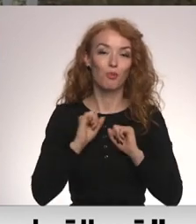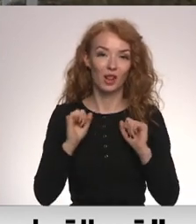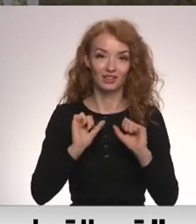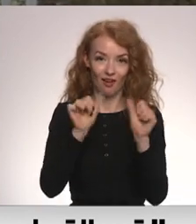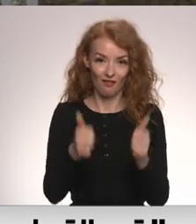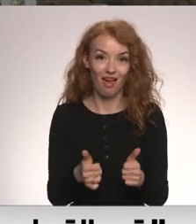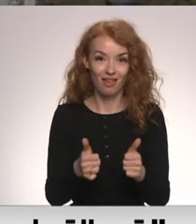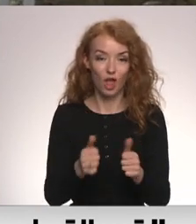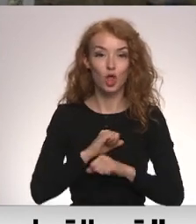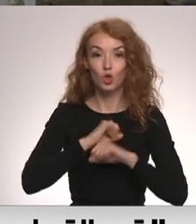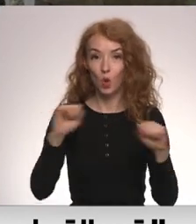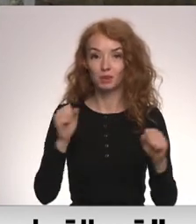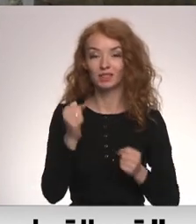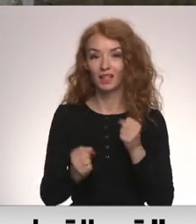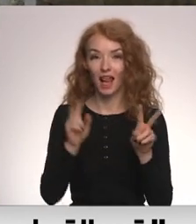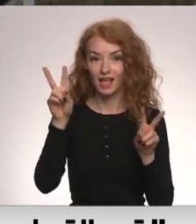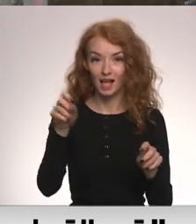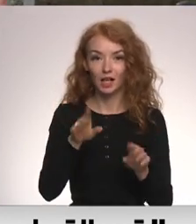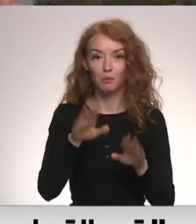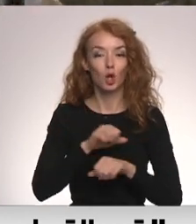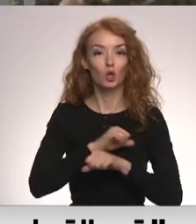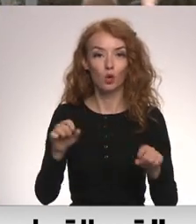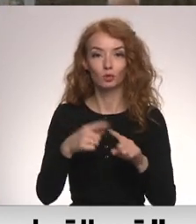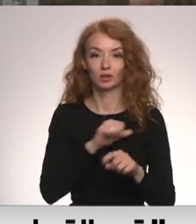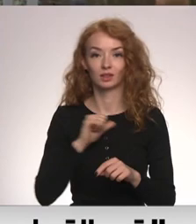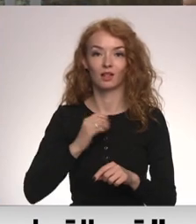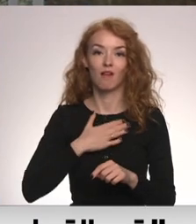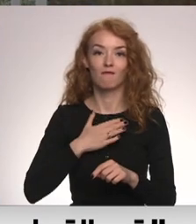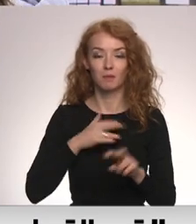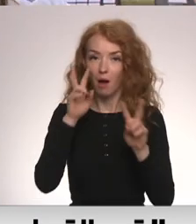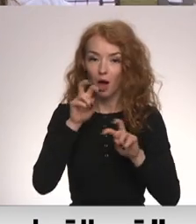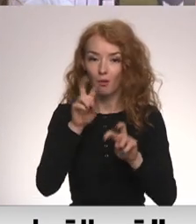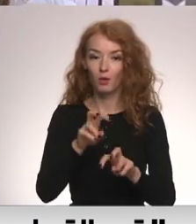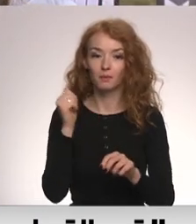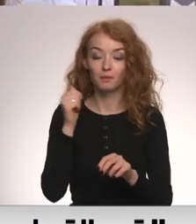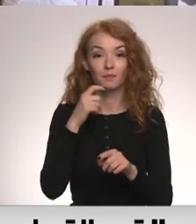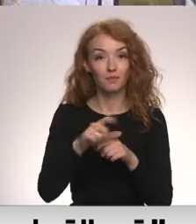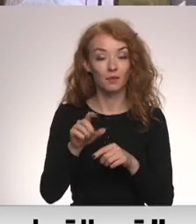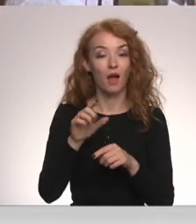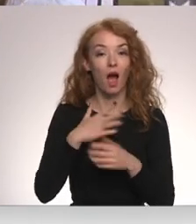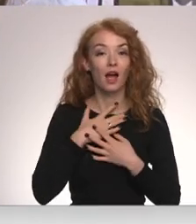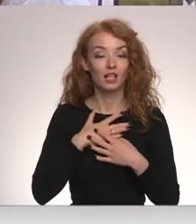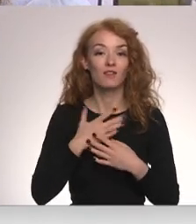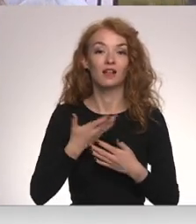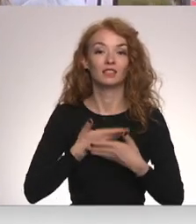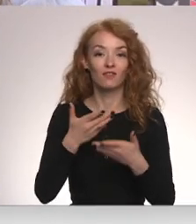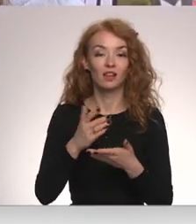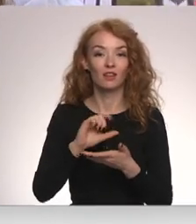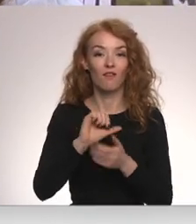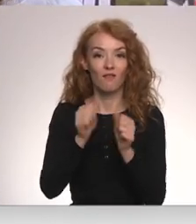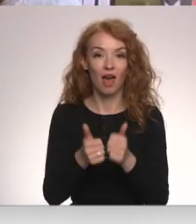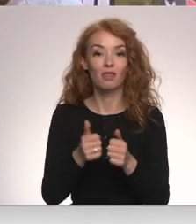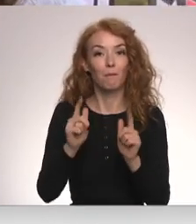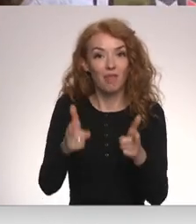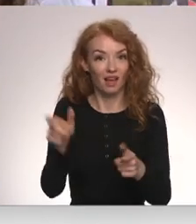garā. Drosmes skrējiens tas ir par drosmi un sevis izaicināšanu. Aktīvā dzīvesveida piekritējiem šis pasākums